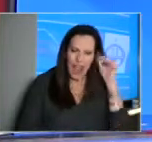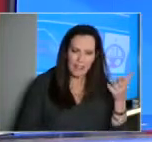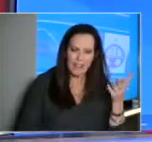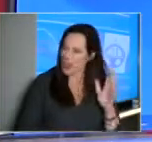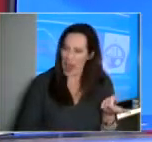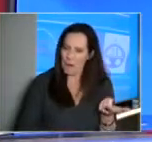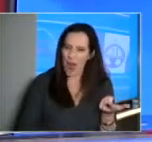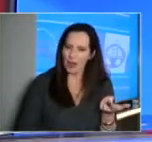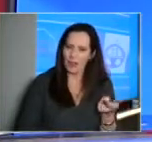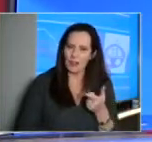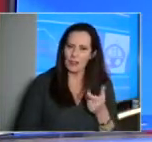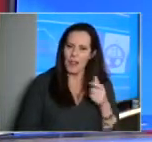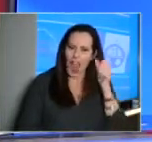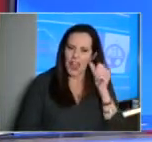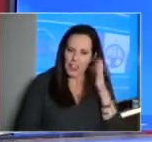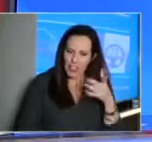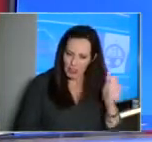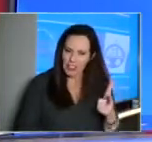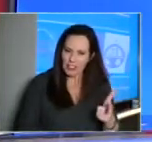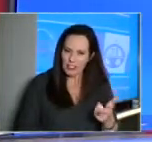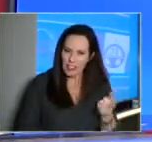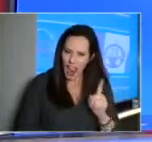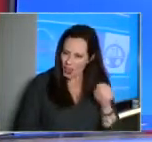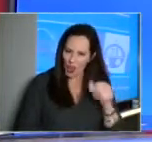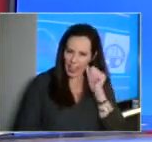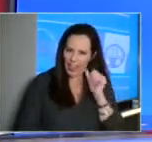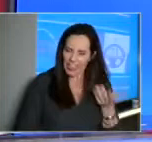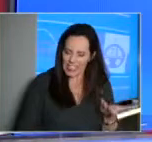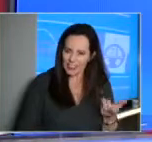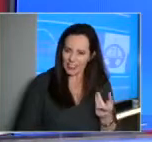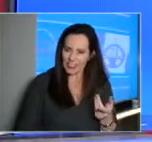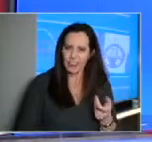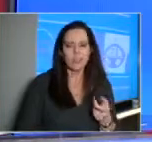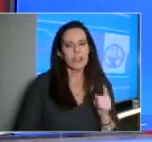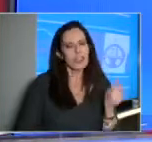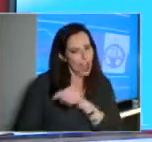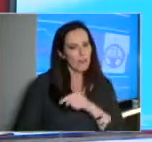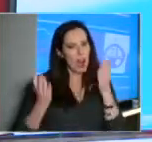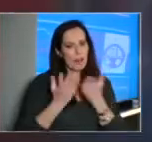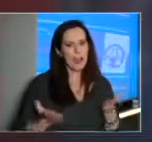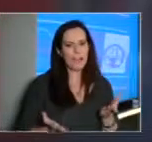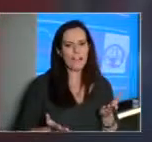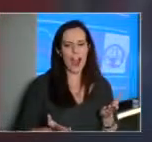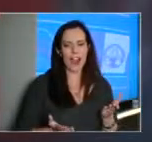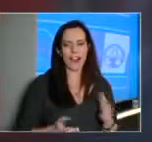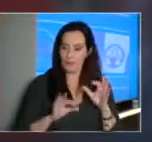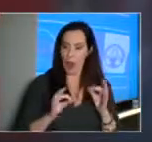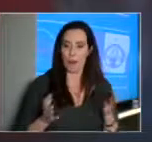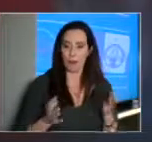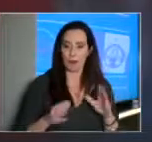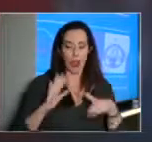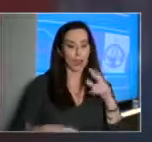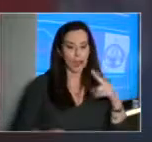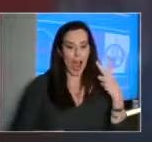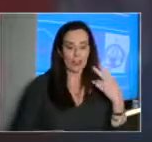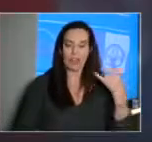ולמה אשכנזים את מחזקת? את לא באה מהרקע הזה. תבואי לי בערך שבע, ובאמת אחרי